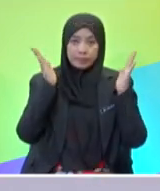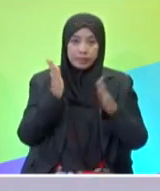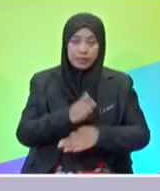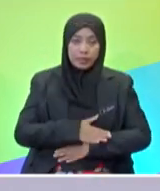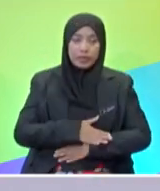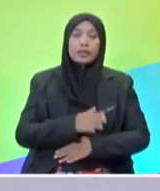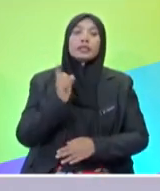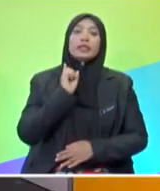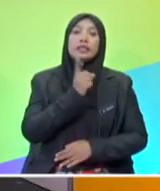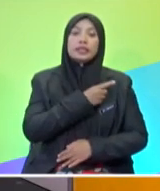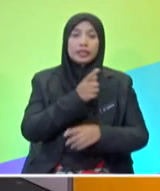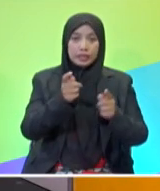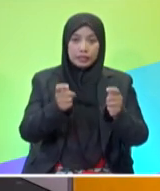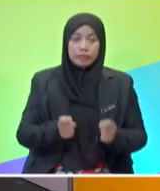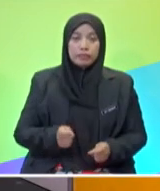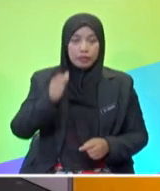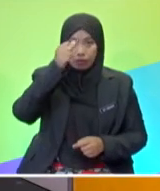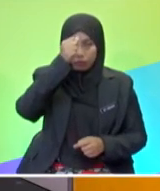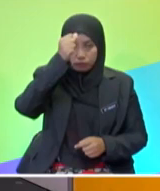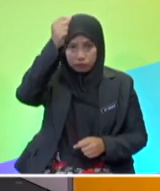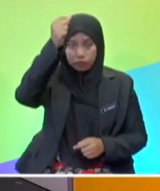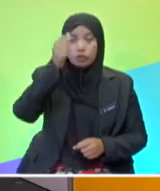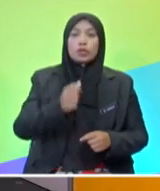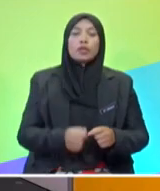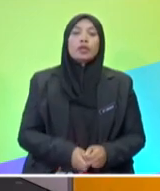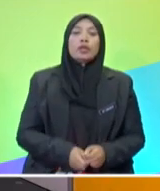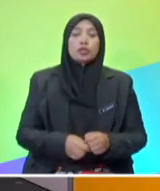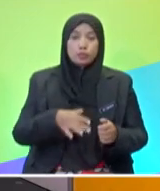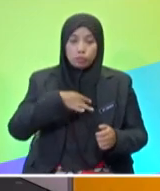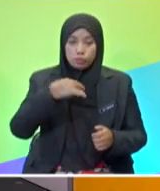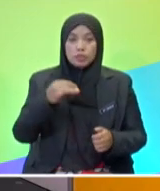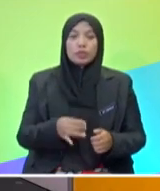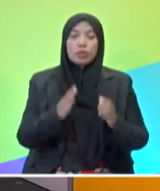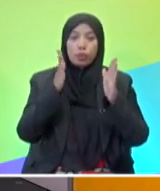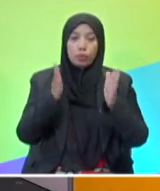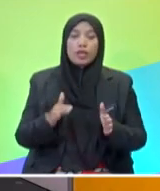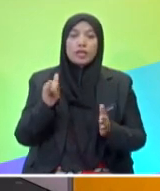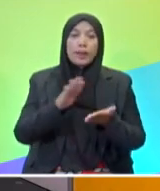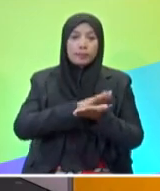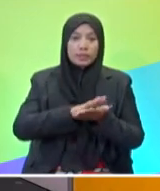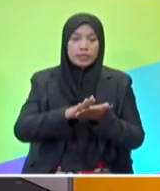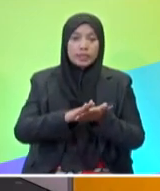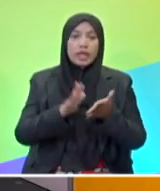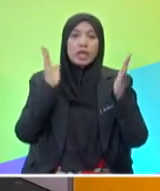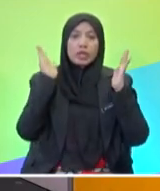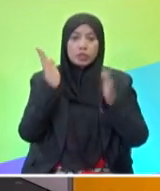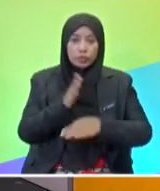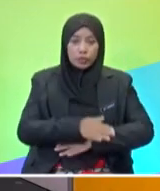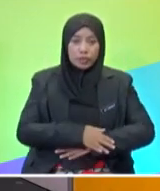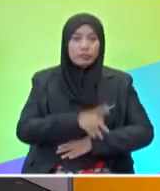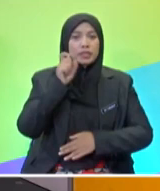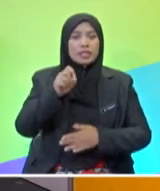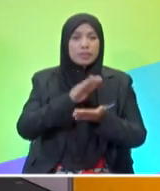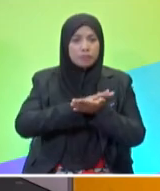apa? Allah memang suka orang-orang yang bersih. Kita nak solat ni, kita kenalah bersihkan diri kita.